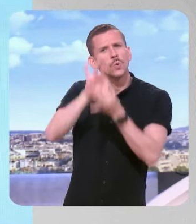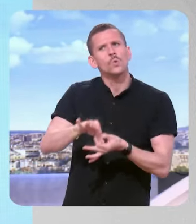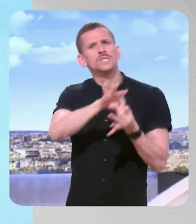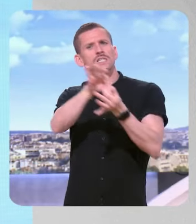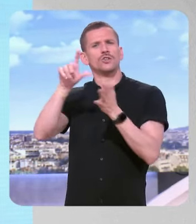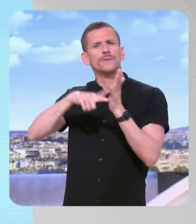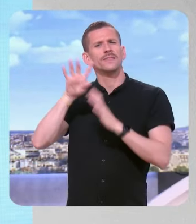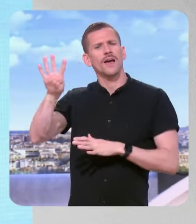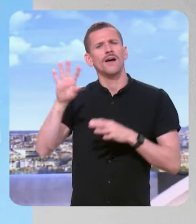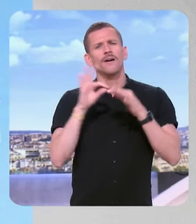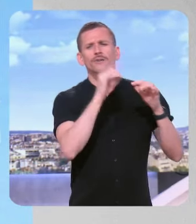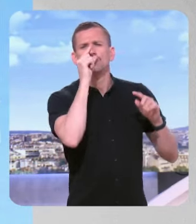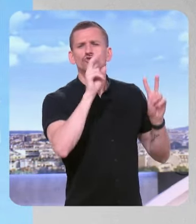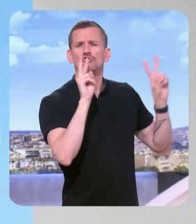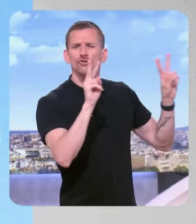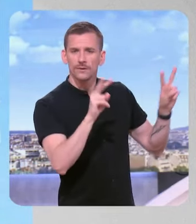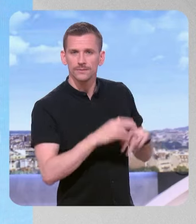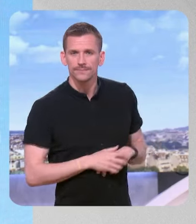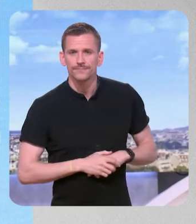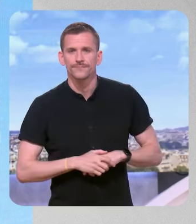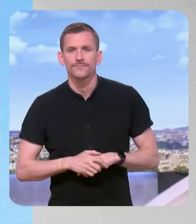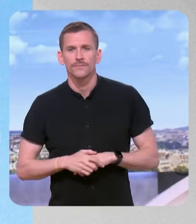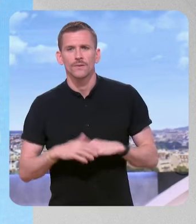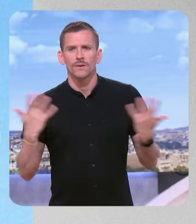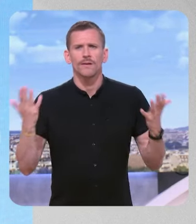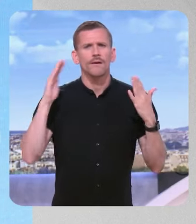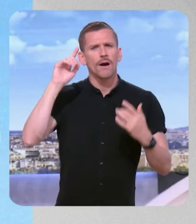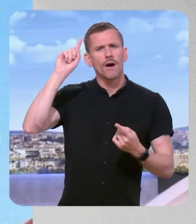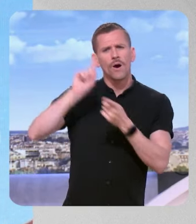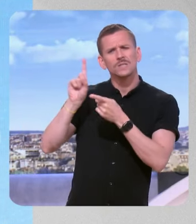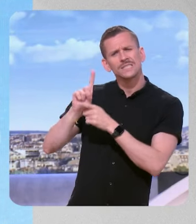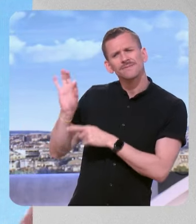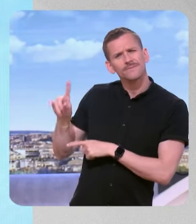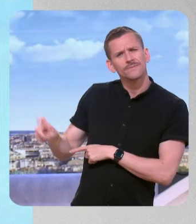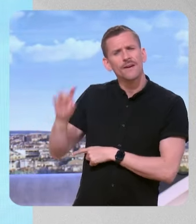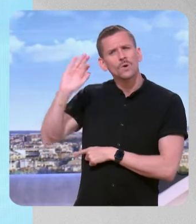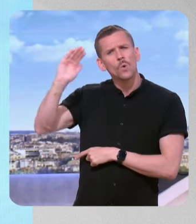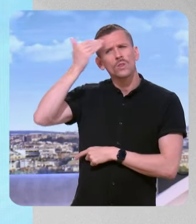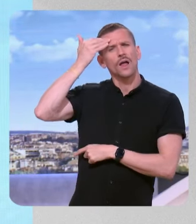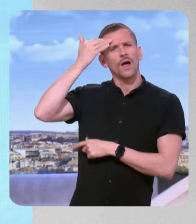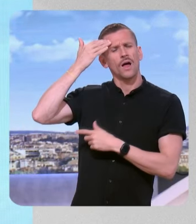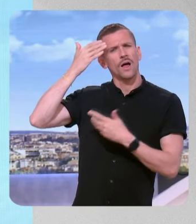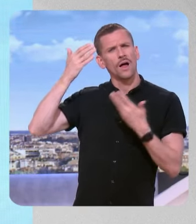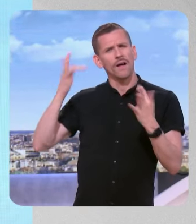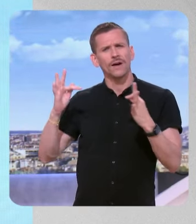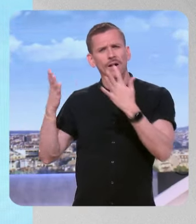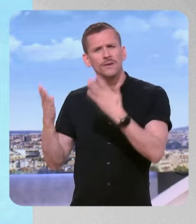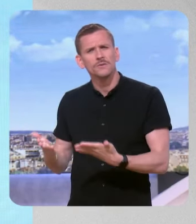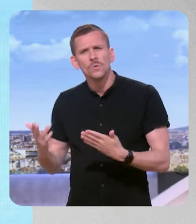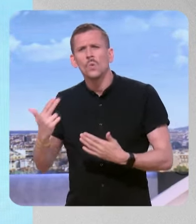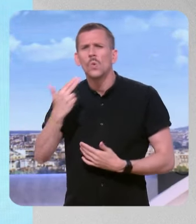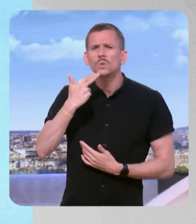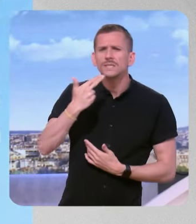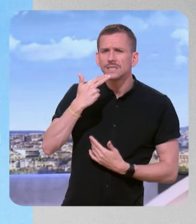internationale le président de la République évoque la reconnaissance d'un État palestinien mais pas tout de suite en tant utile pas sous le coup de l'émotion d' Emmanuel Macron est-ce que vous